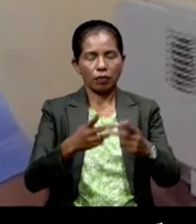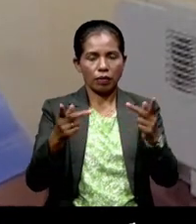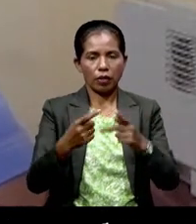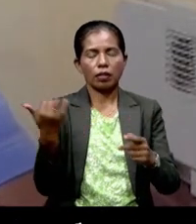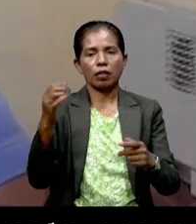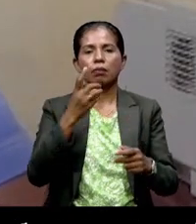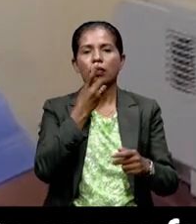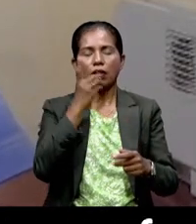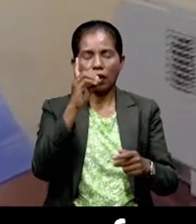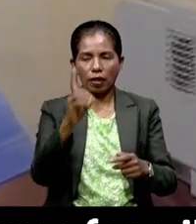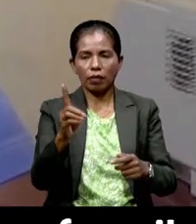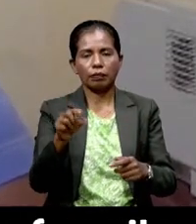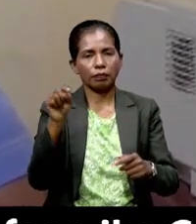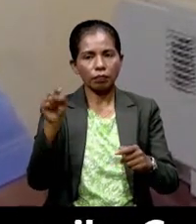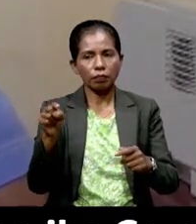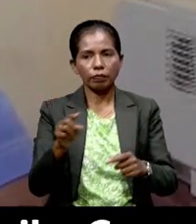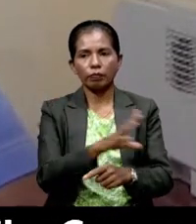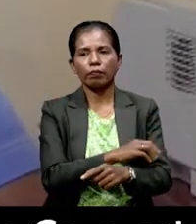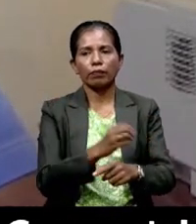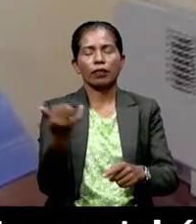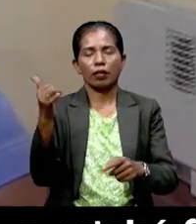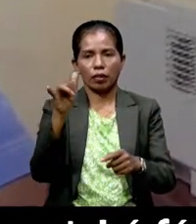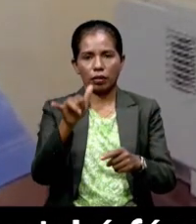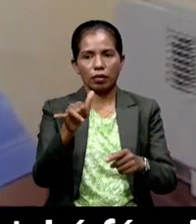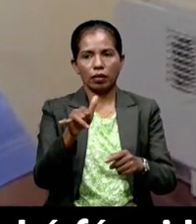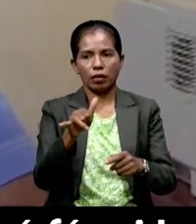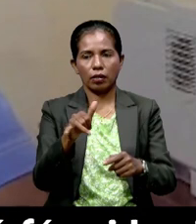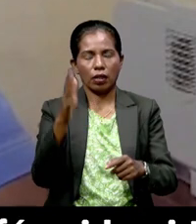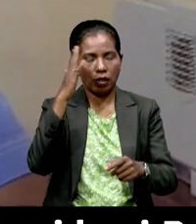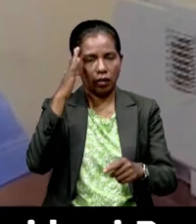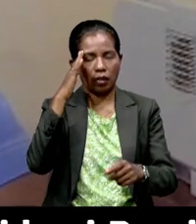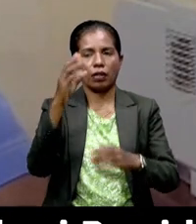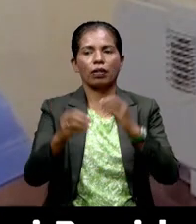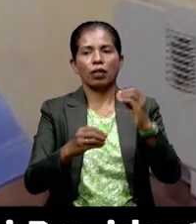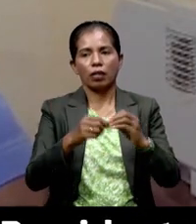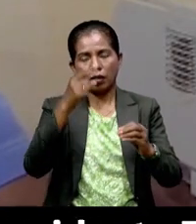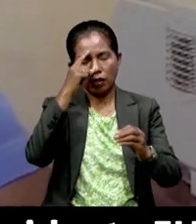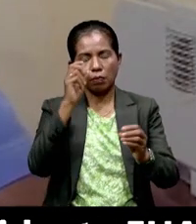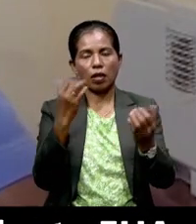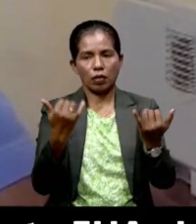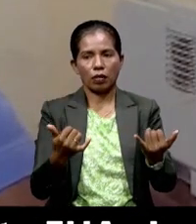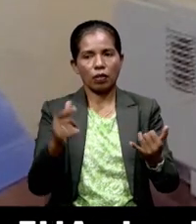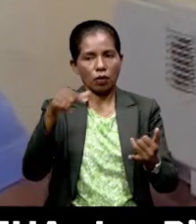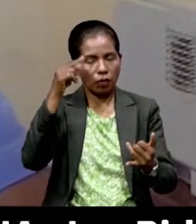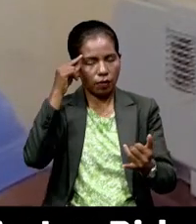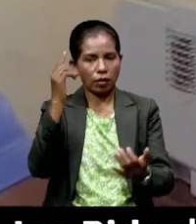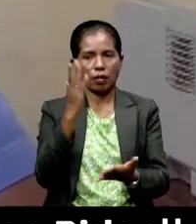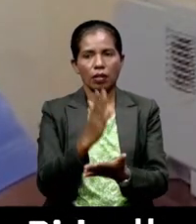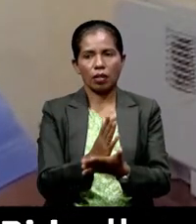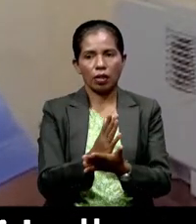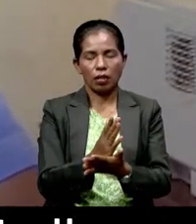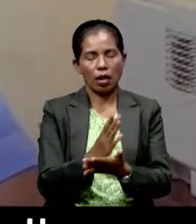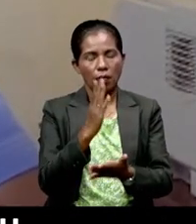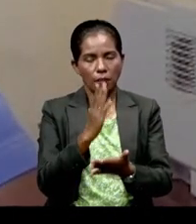kata ida ne sira hatene kata tamba ora sadau guver suspende